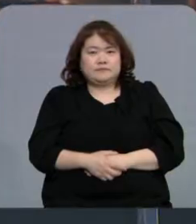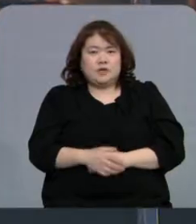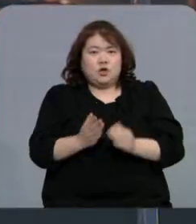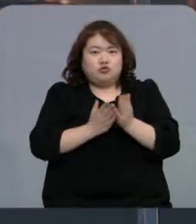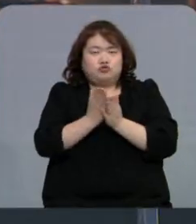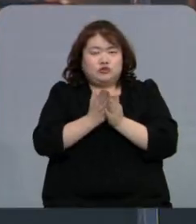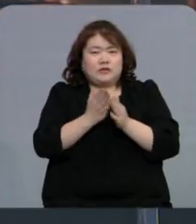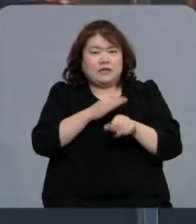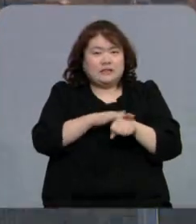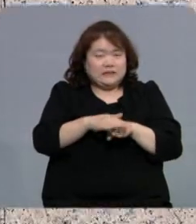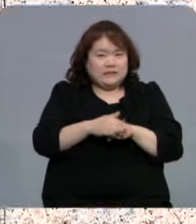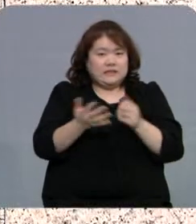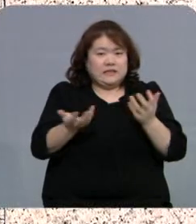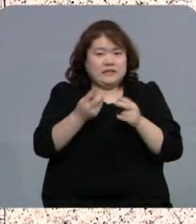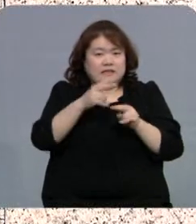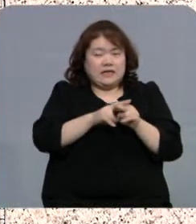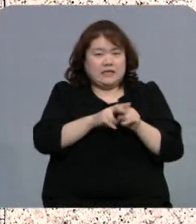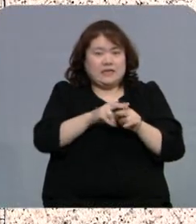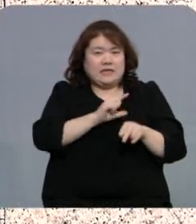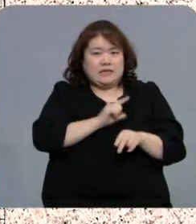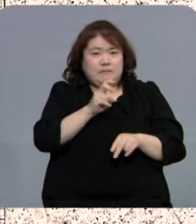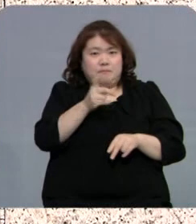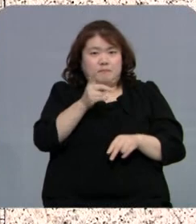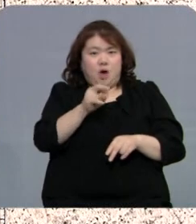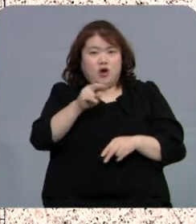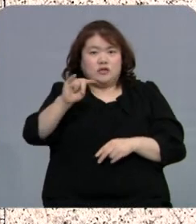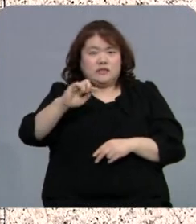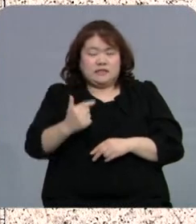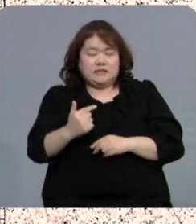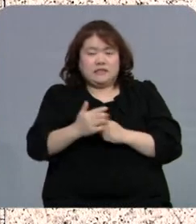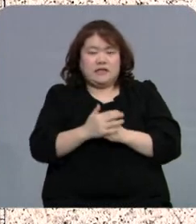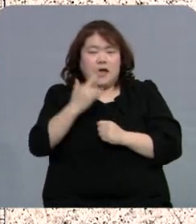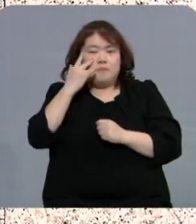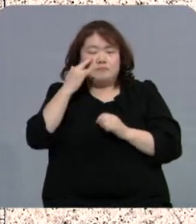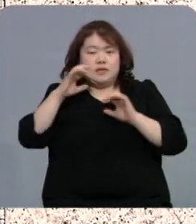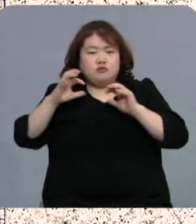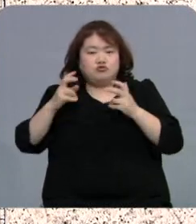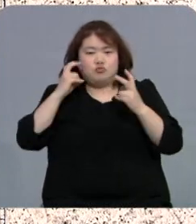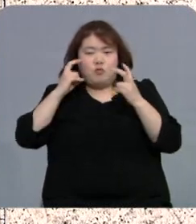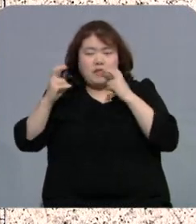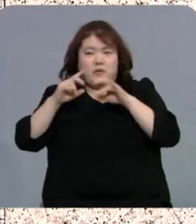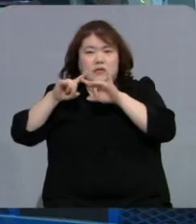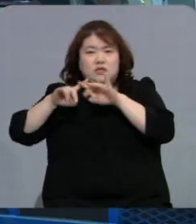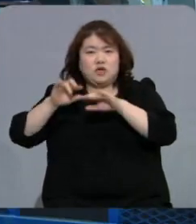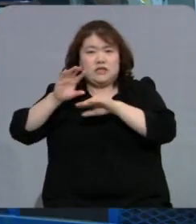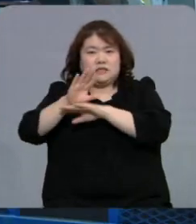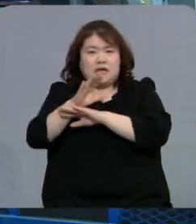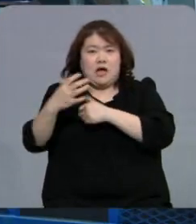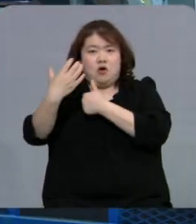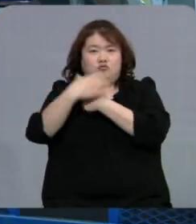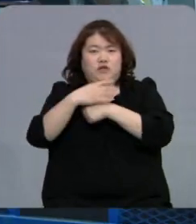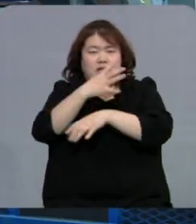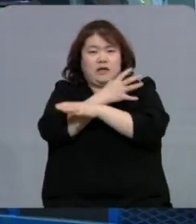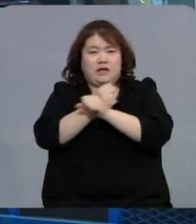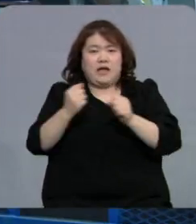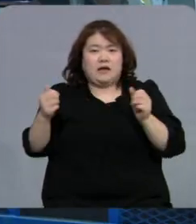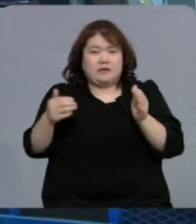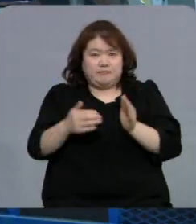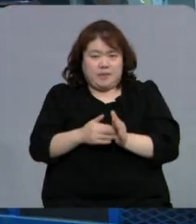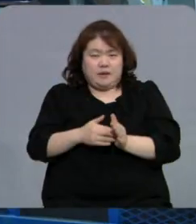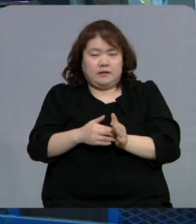군산형 일자리 기업인 주식회사 명신이 최근 미국 패러데이 퓨처사와 전기차 위탁 생산 계약을